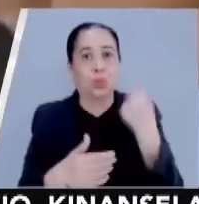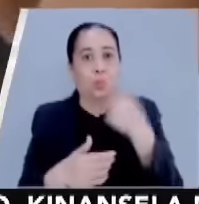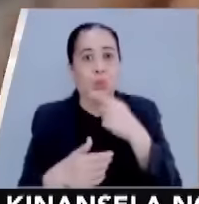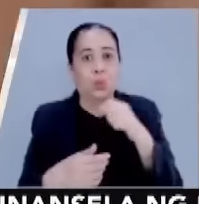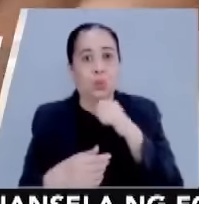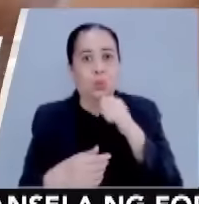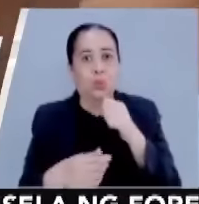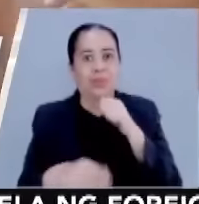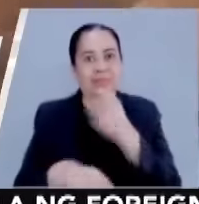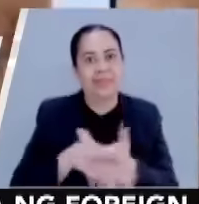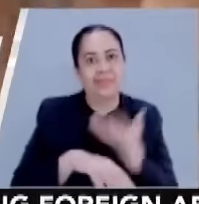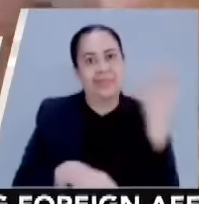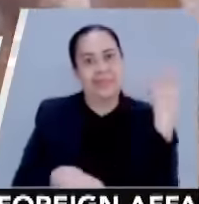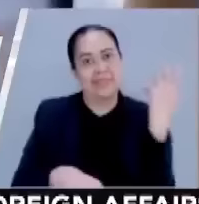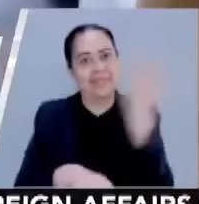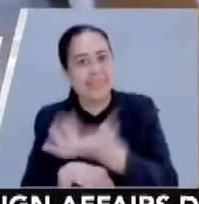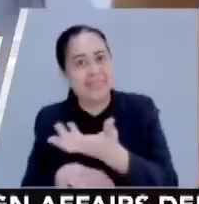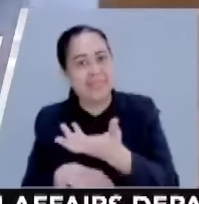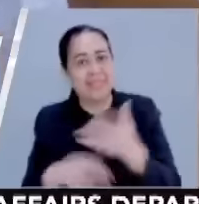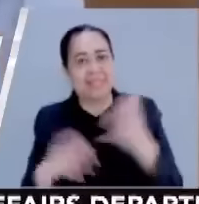magtaksin!